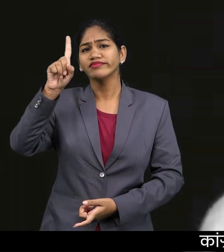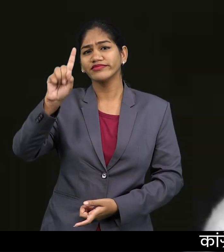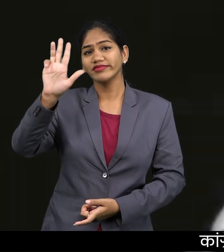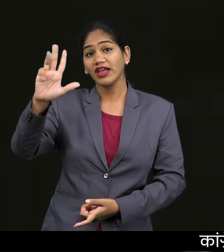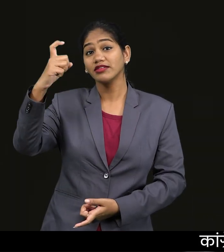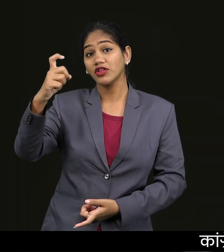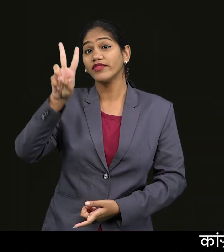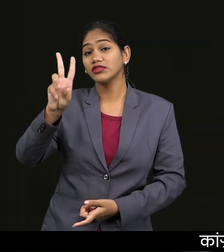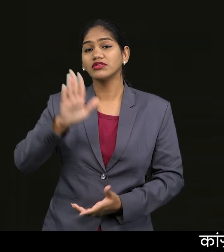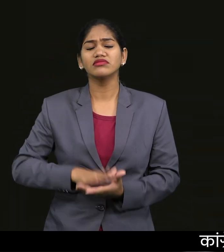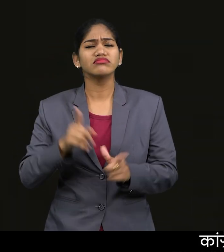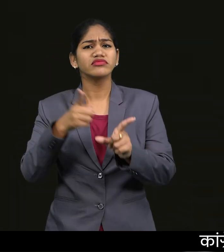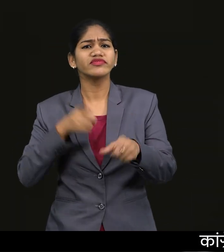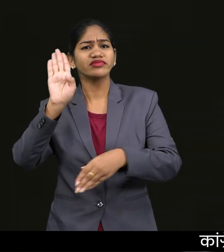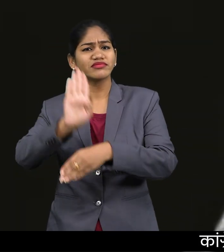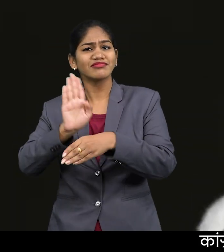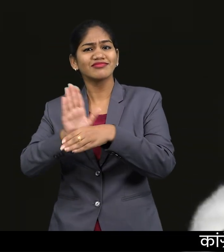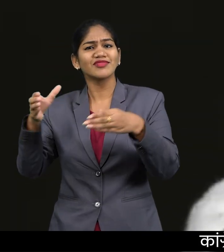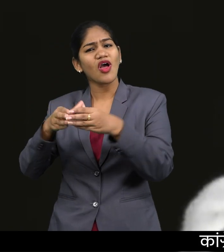कांग्रेस ने अच्छा प्रदर्शन किया।